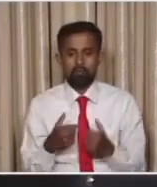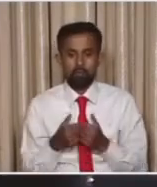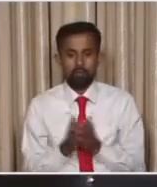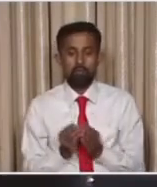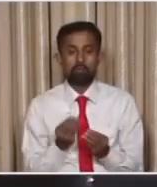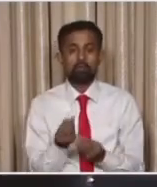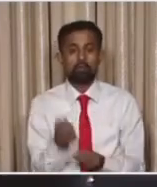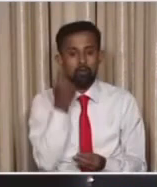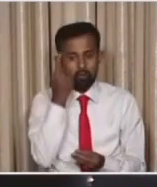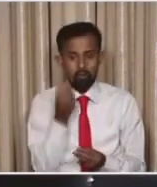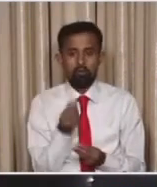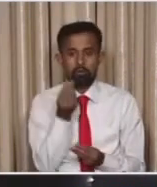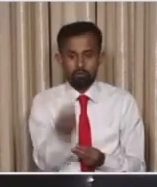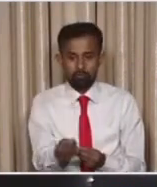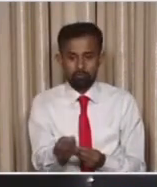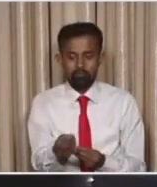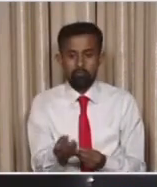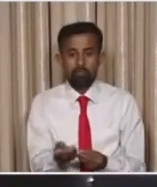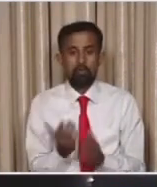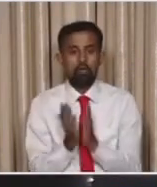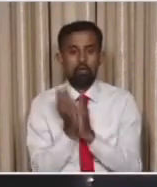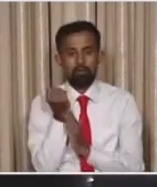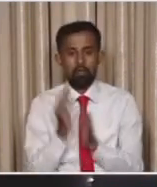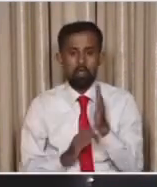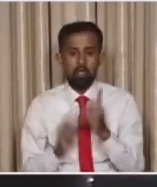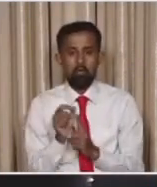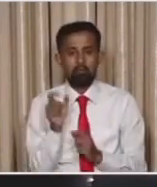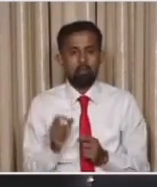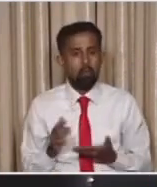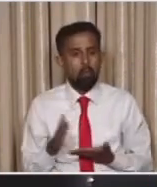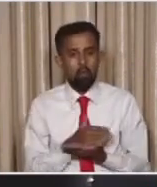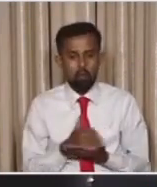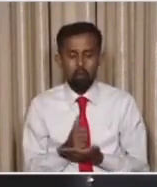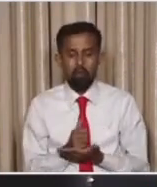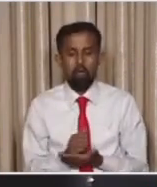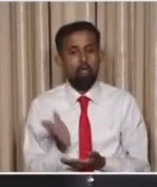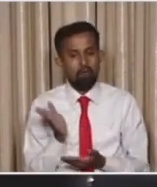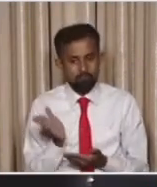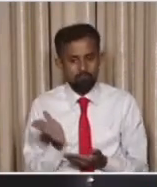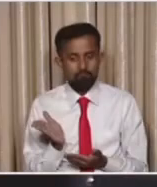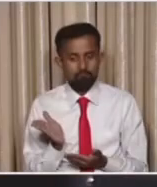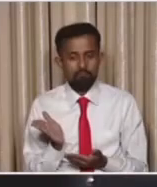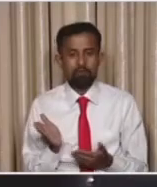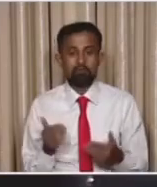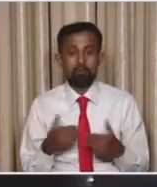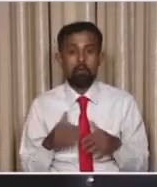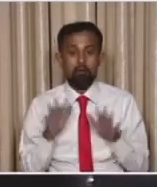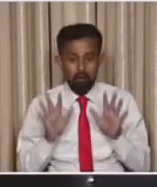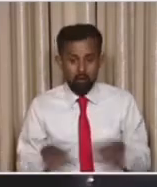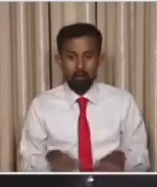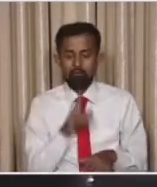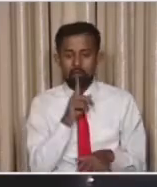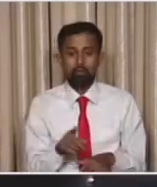වෙන යෝජනාවලියක් තියෙනවා නම් ඒක ලබා දීමේ අයිතියේ මහජන නියෝජිතයන් සියලුම දෙනාට තියෙනවා. හැබැයි මම අවසාන වශයෙන් උත් කිව්වා